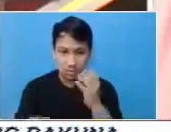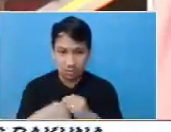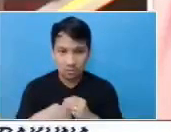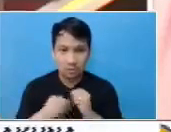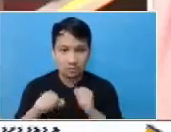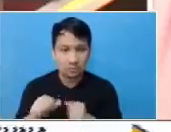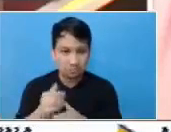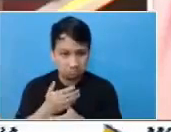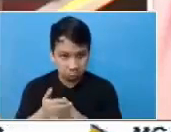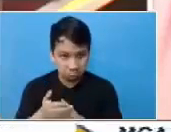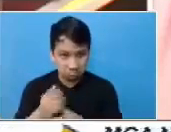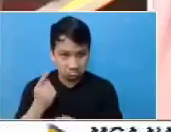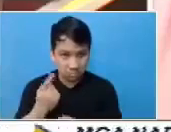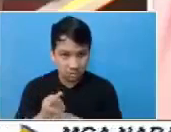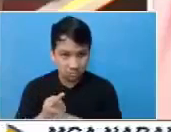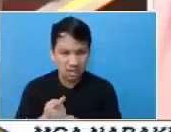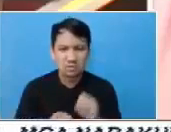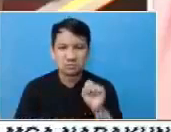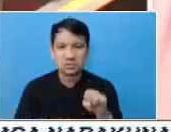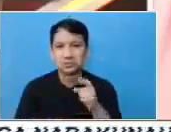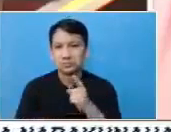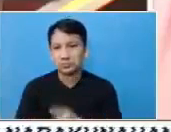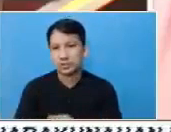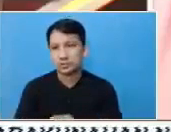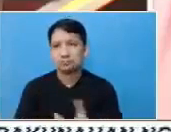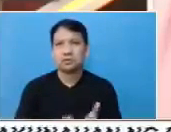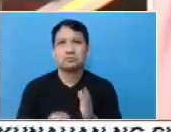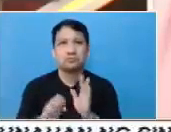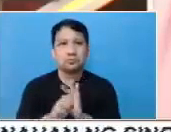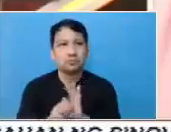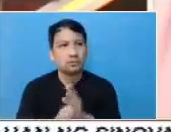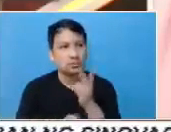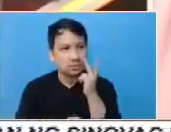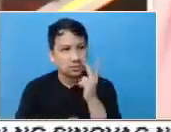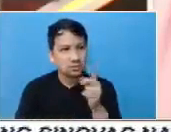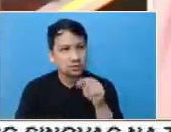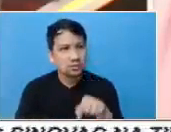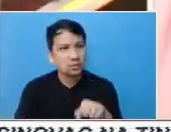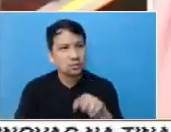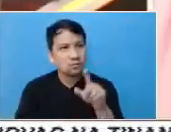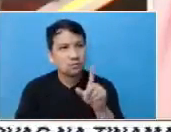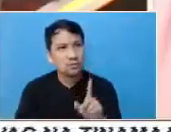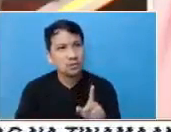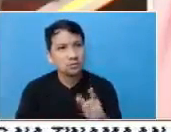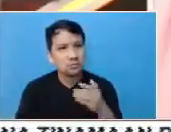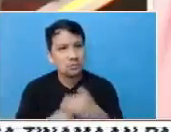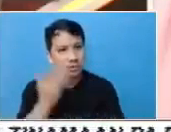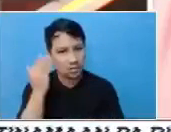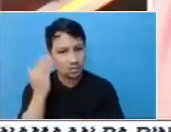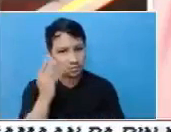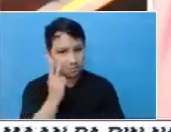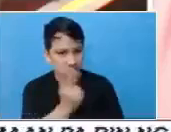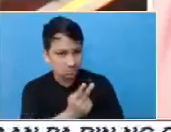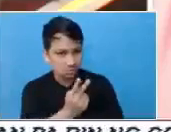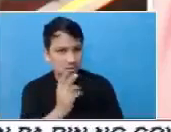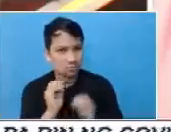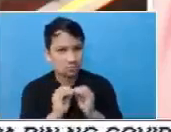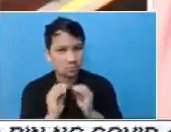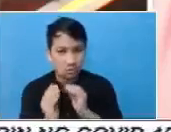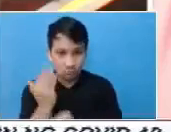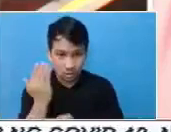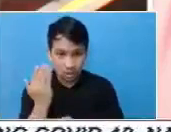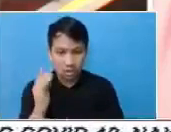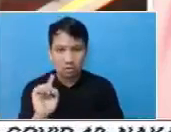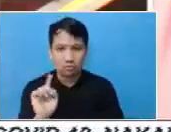Taal Volcano. Yung mga kababayan po natin na nakatira po dyan malapit sa vulkan, meron po ba silang dapat ikabahala base po sa